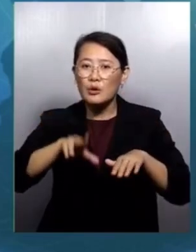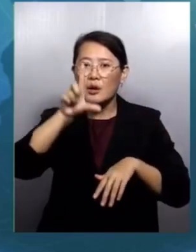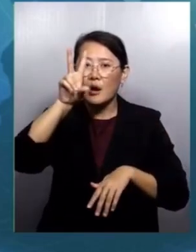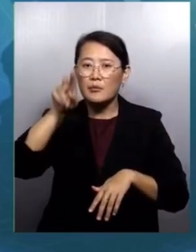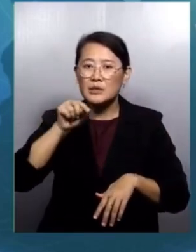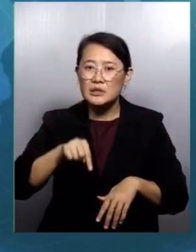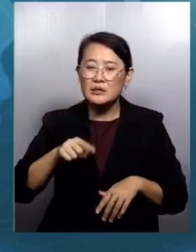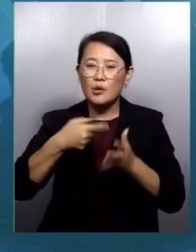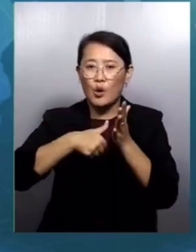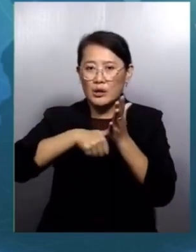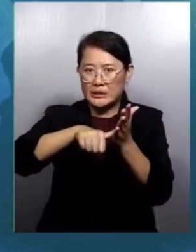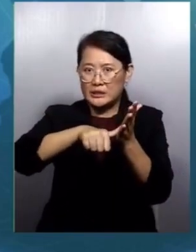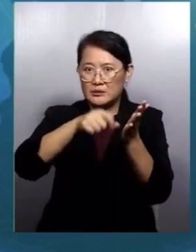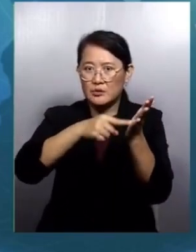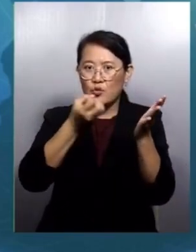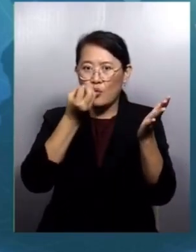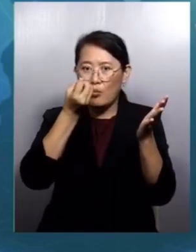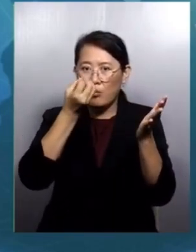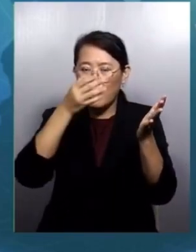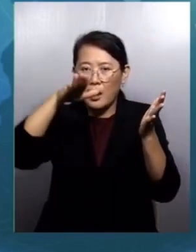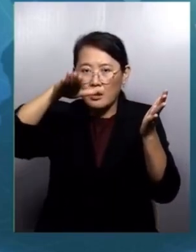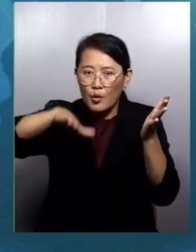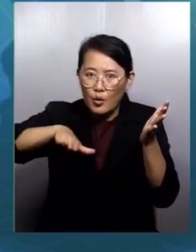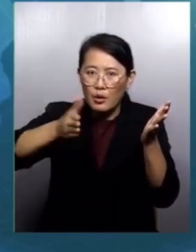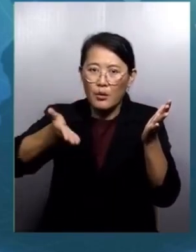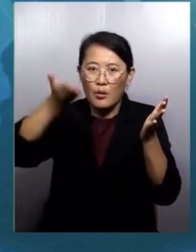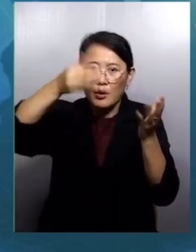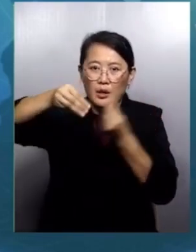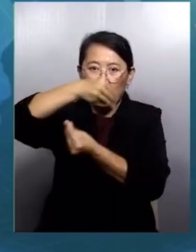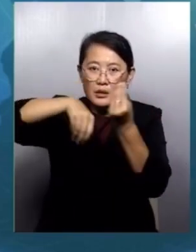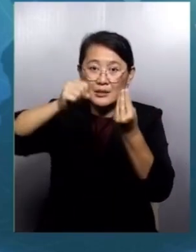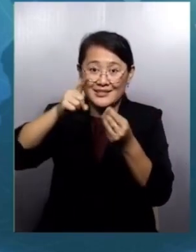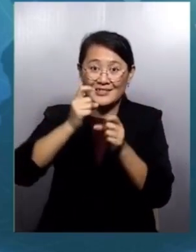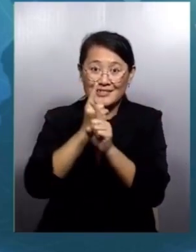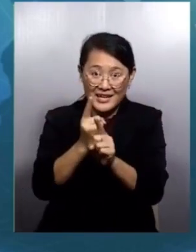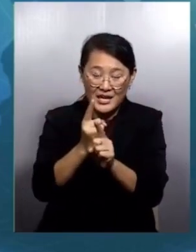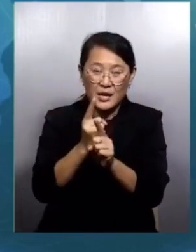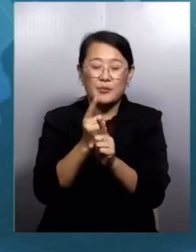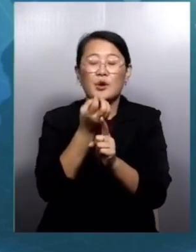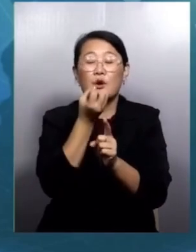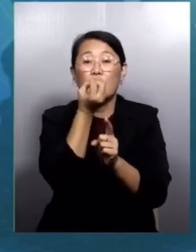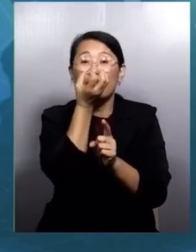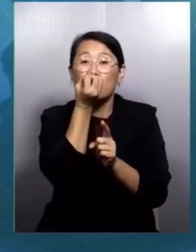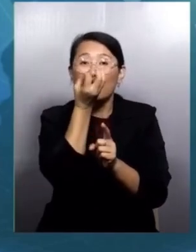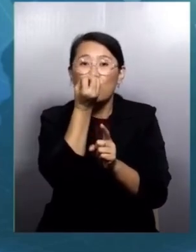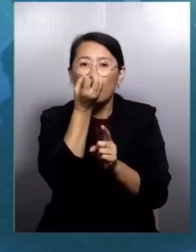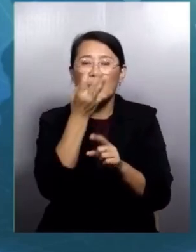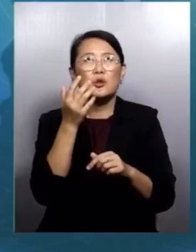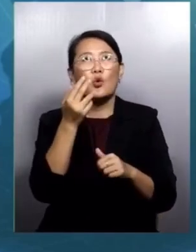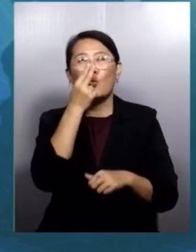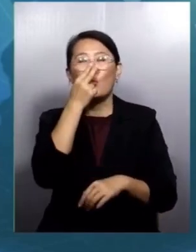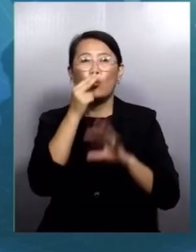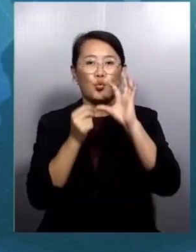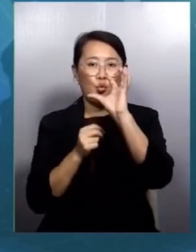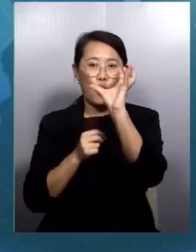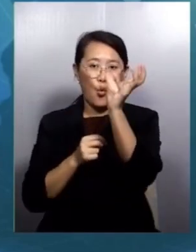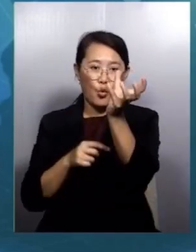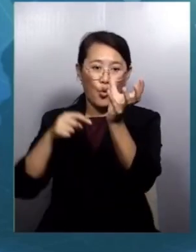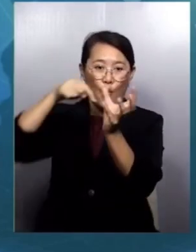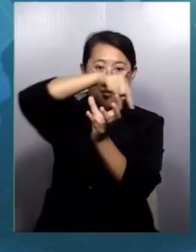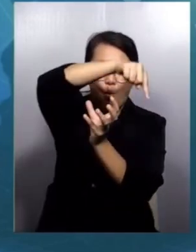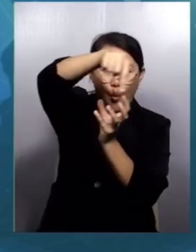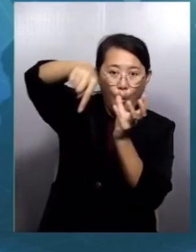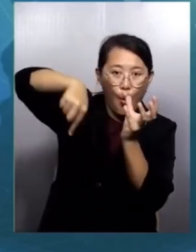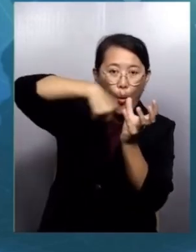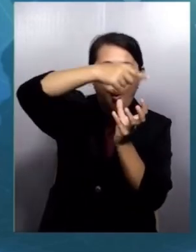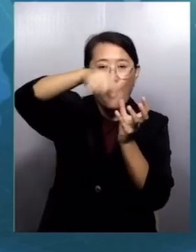ะสูงขึ้นแล้วมันก็จะกระทบกับพวกเราทุกคนเพราะในที่สุดแล้วดอกเบี้ยของทั้งโลกมันอิงดอกเบี้ยอเมริกา